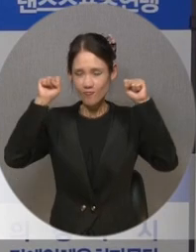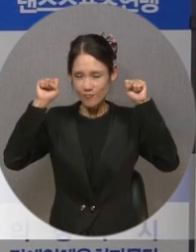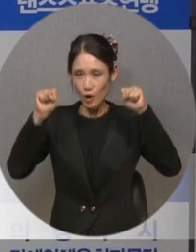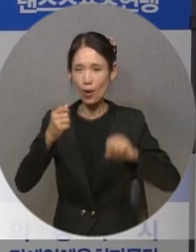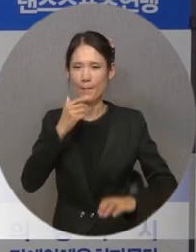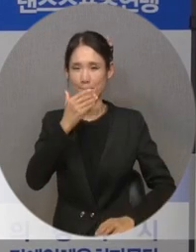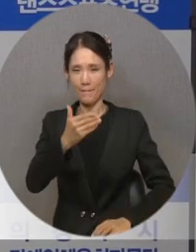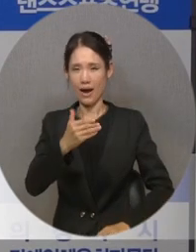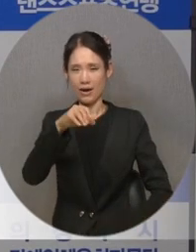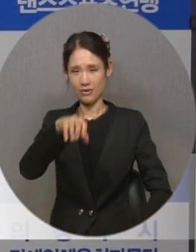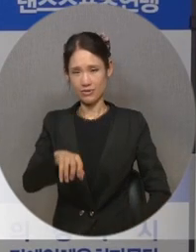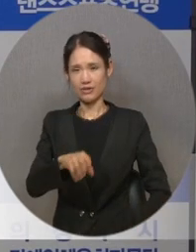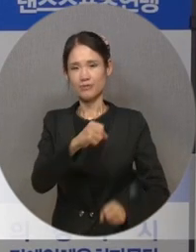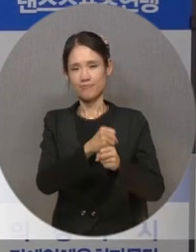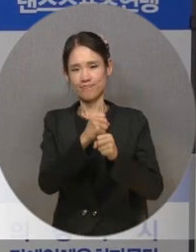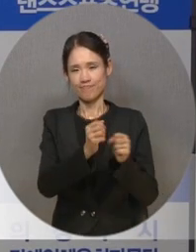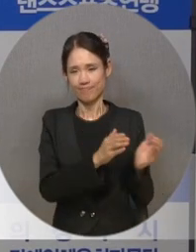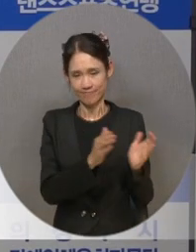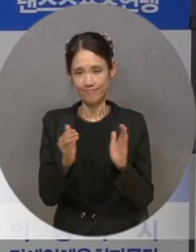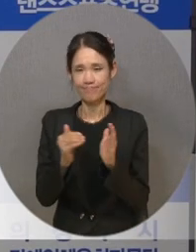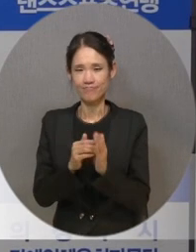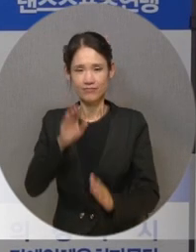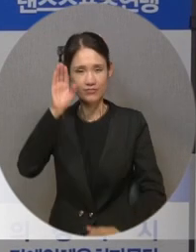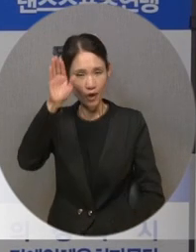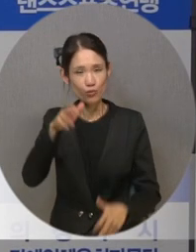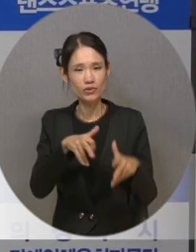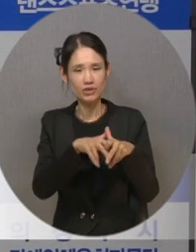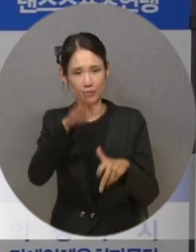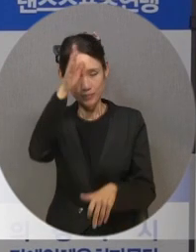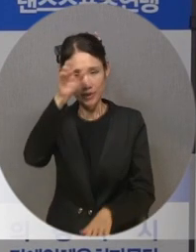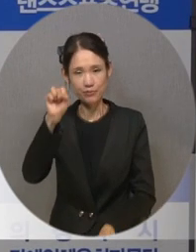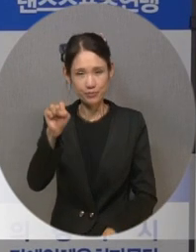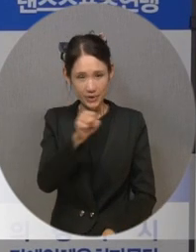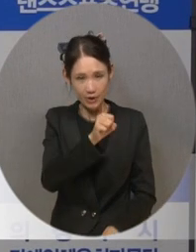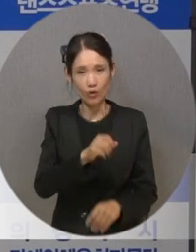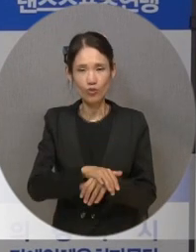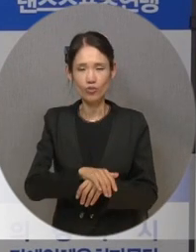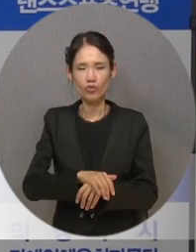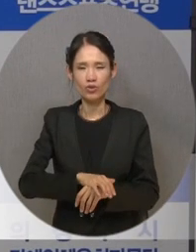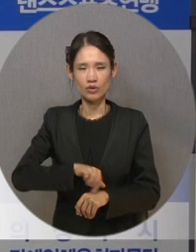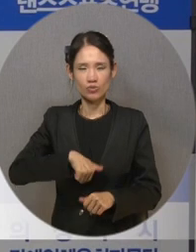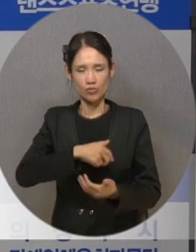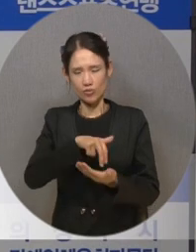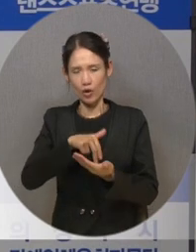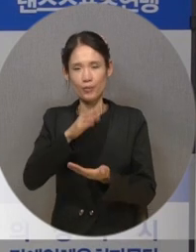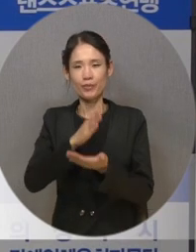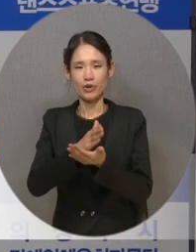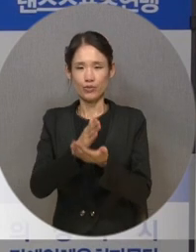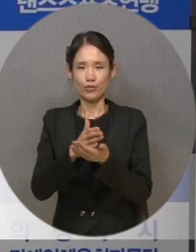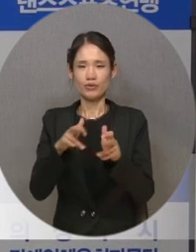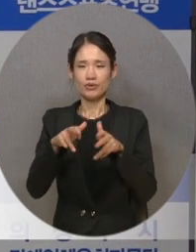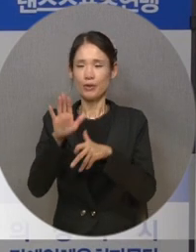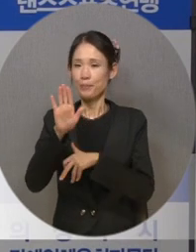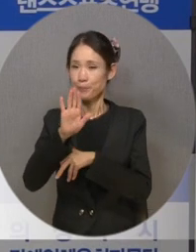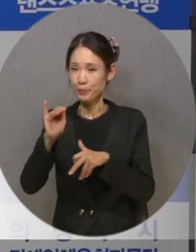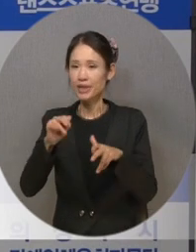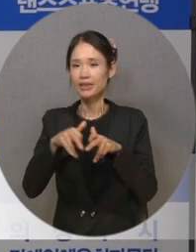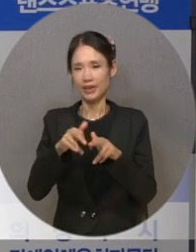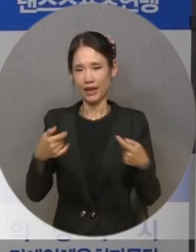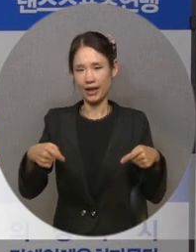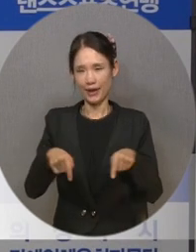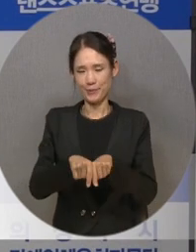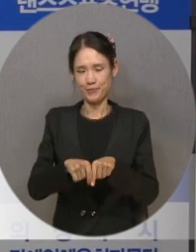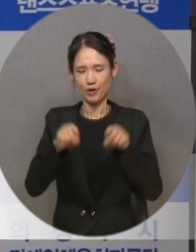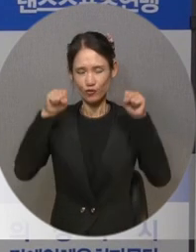있는 터전을 마련해 주셨습니다 앞으로 장애인 배드민턴이 애로붙지 않게 비장애인과 함께